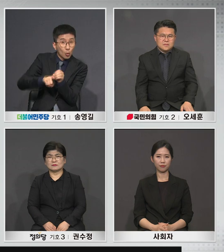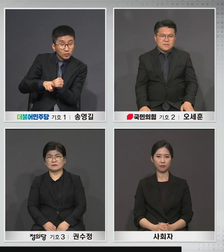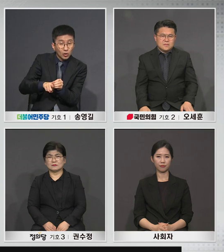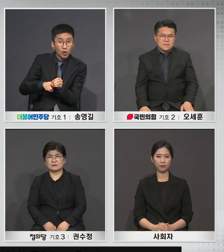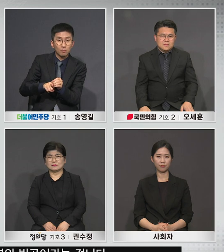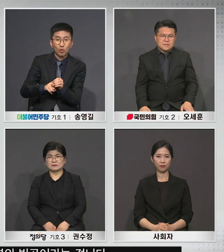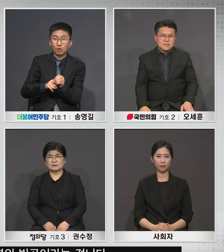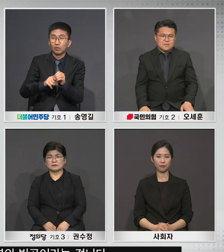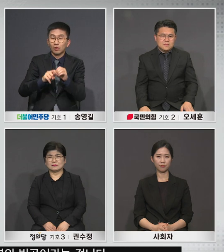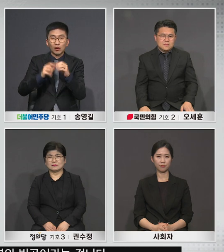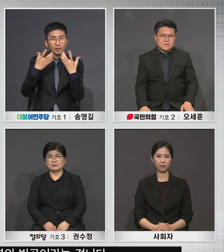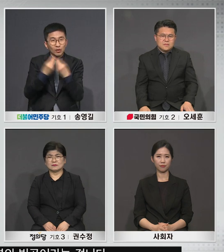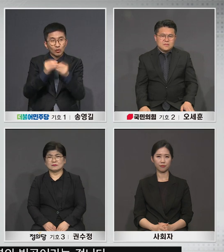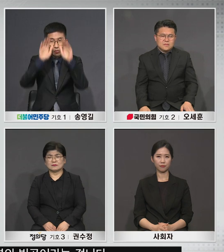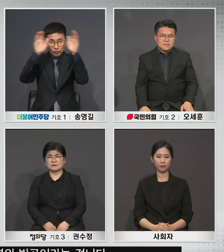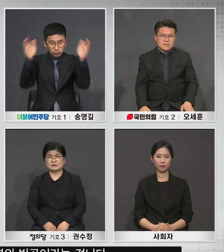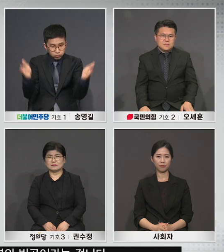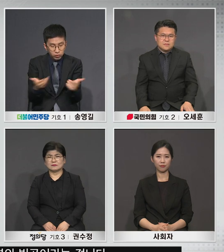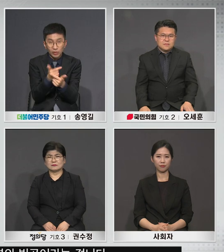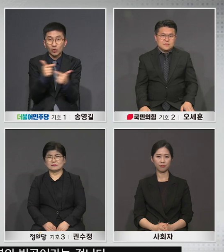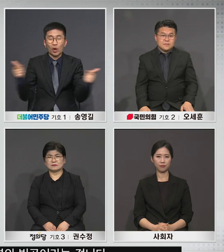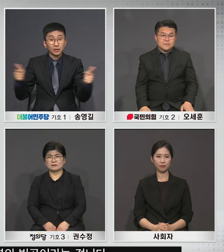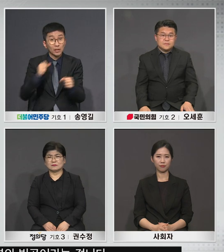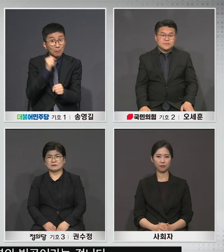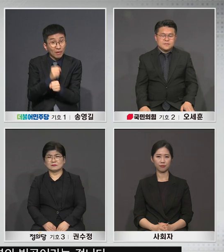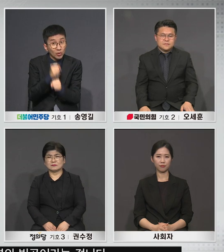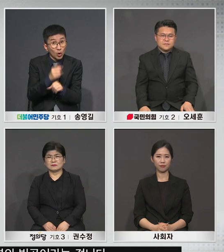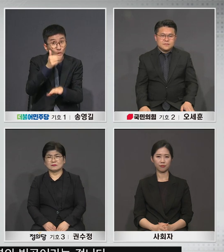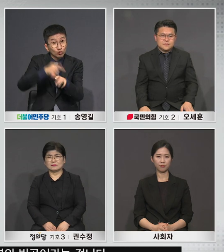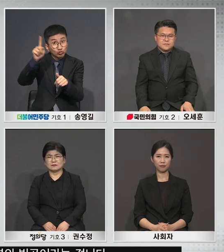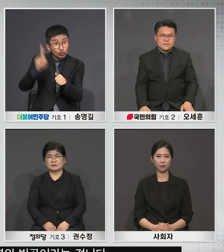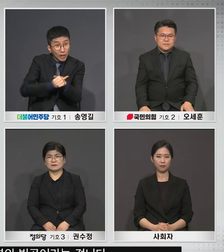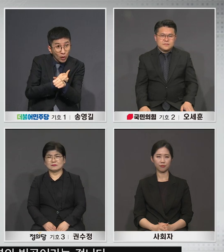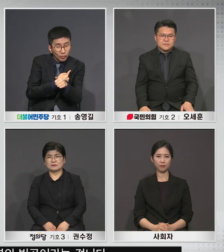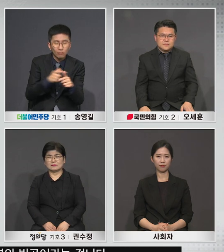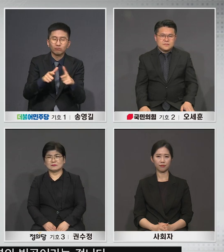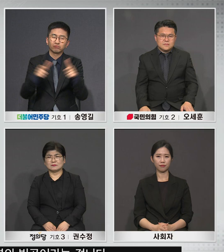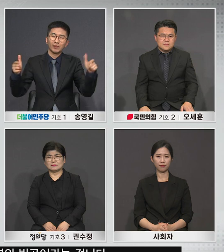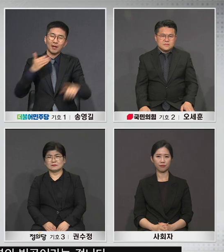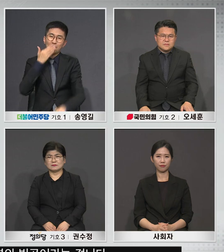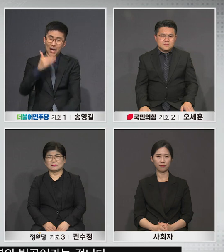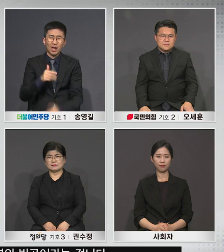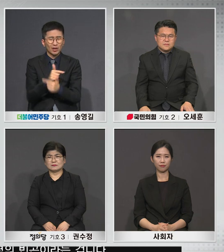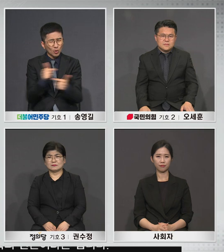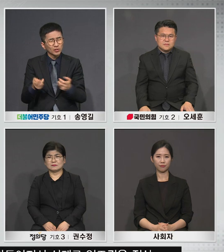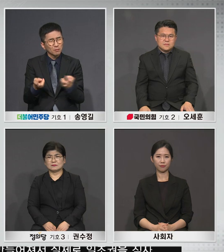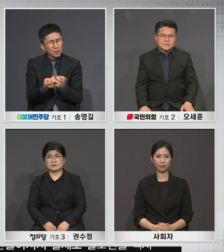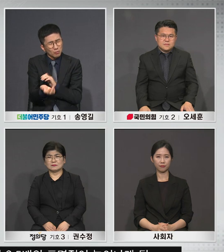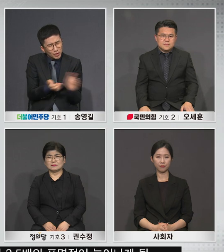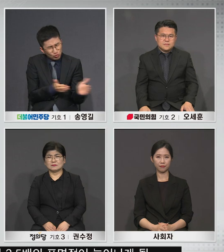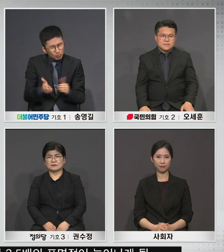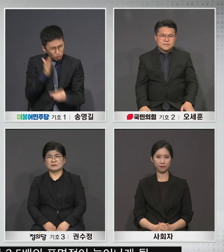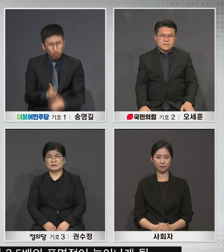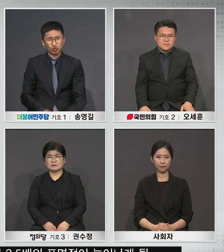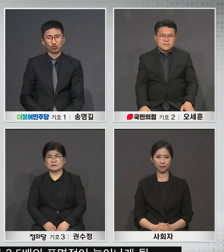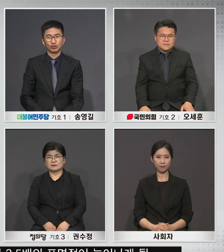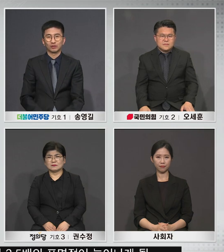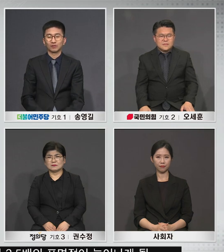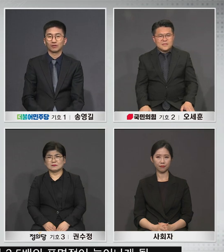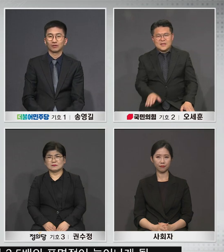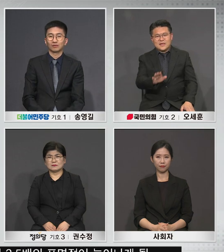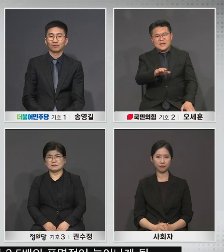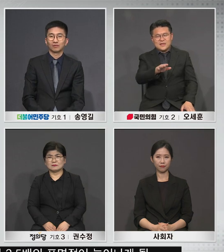형식으로 짓게 되면 2.5배의 표면적이 늘어나게 됩니다. 다 제가 방법을 준비하고 있다는 말씀을 드리겠습니다. 그런 게